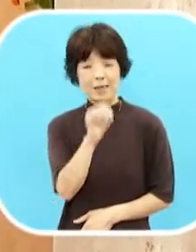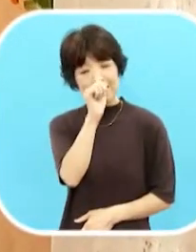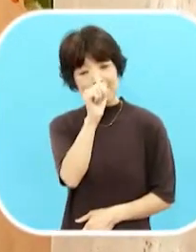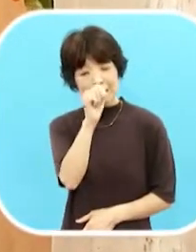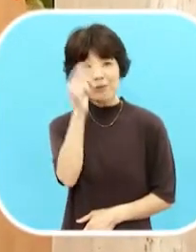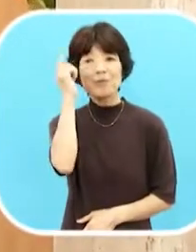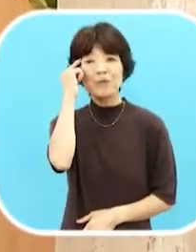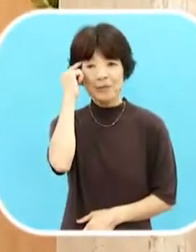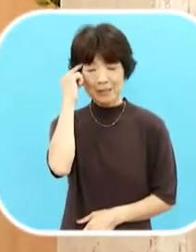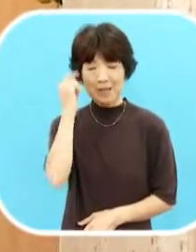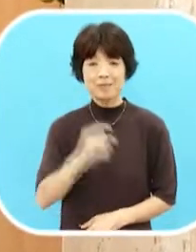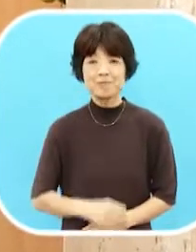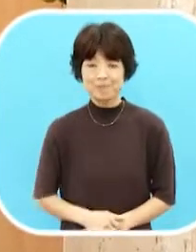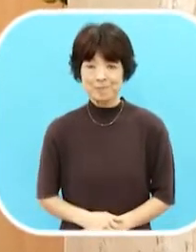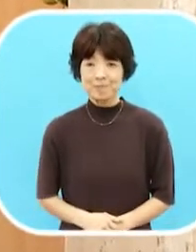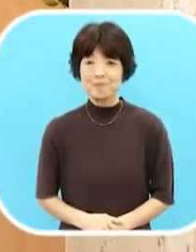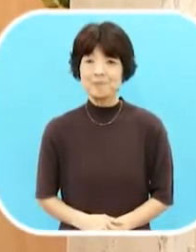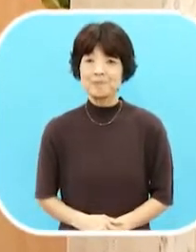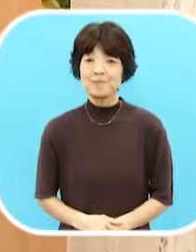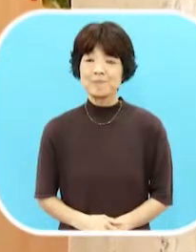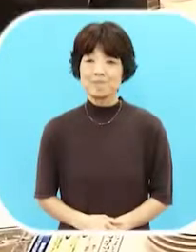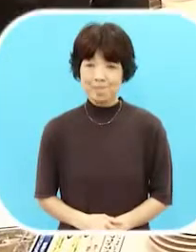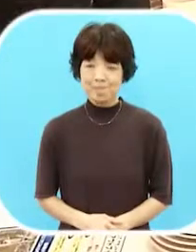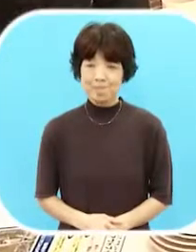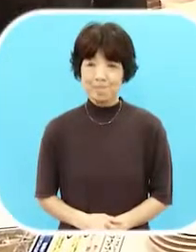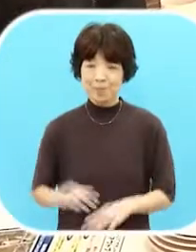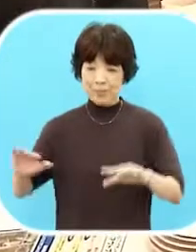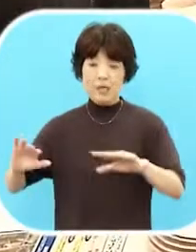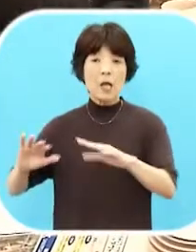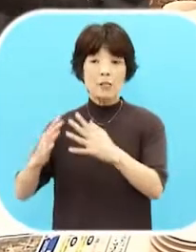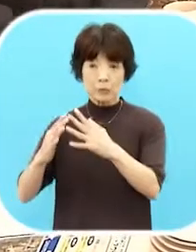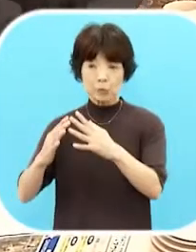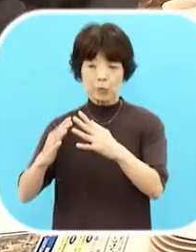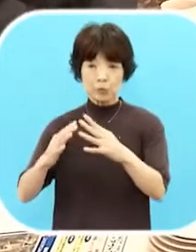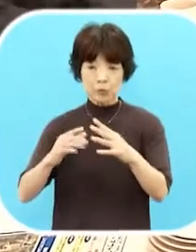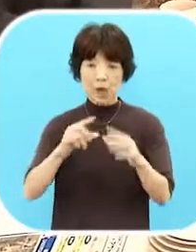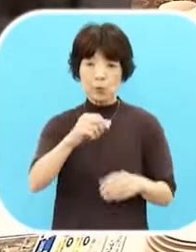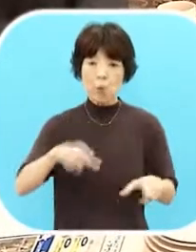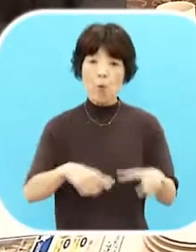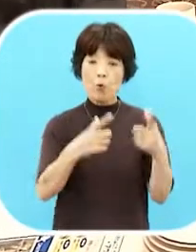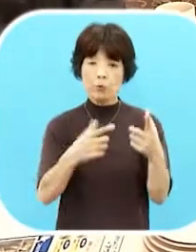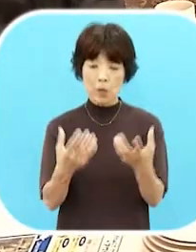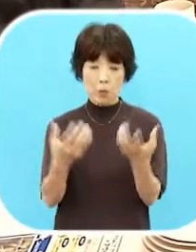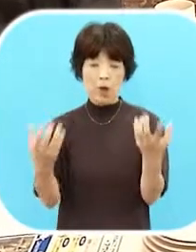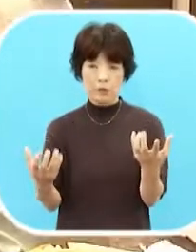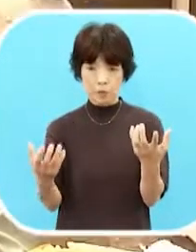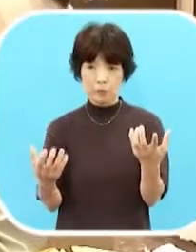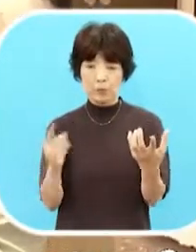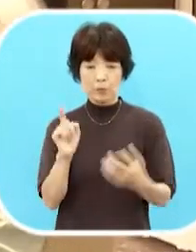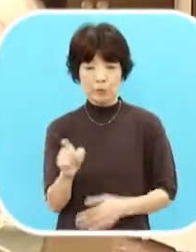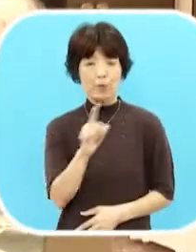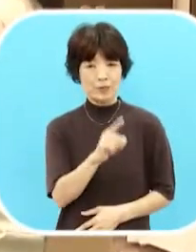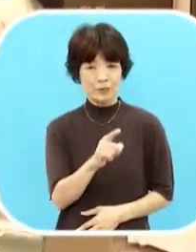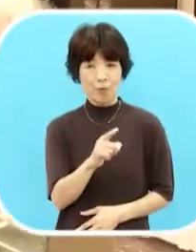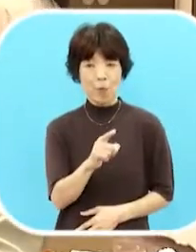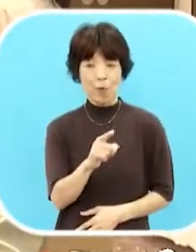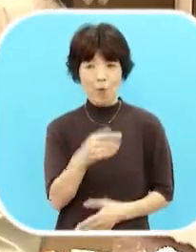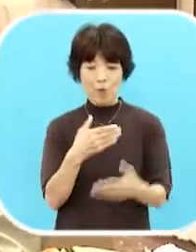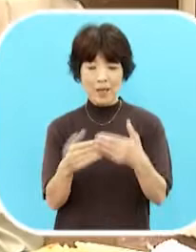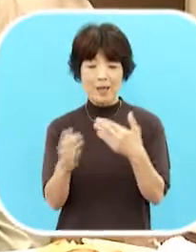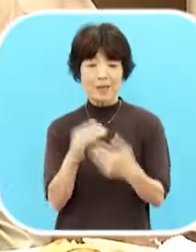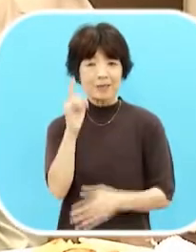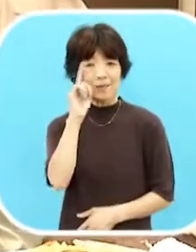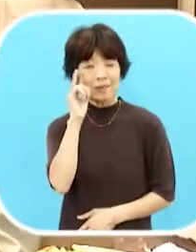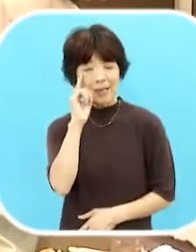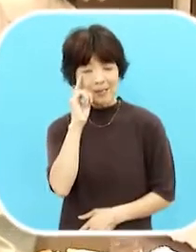されていていいなと思いました。 建築と土木の方で分かれてるんですけど、どっちも